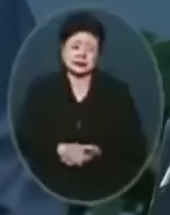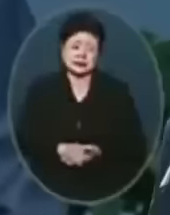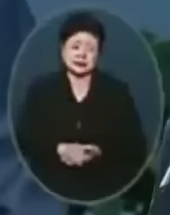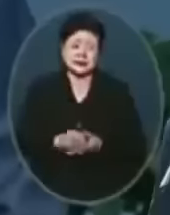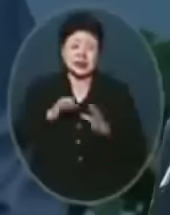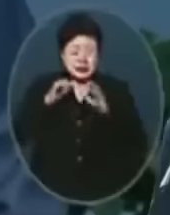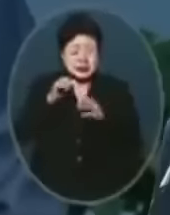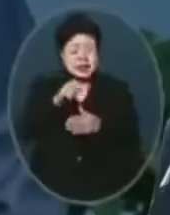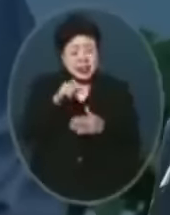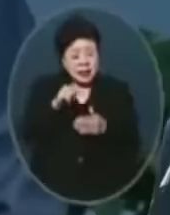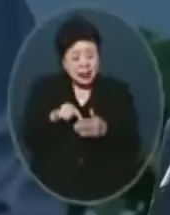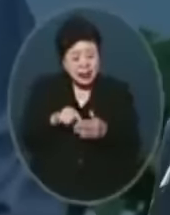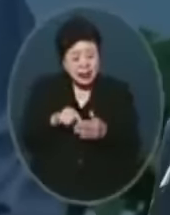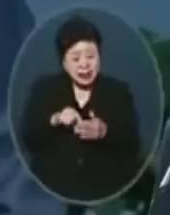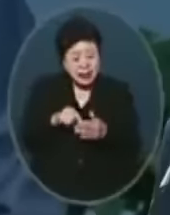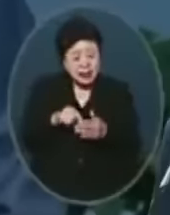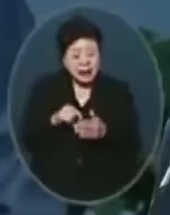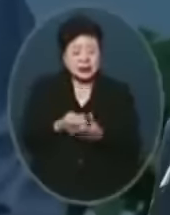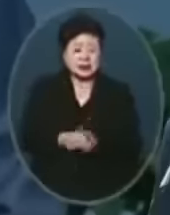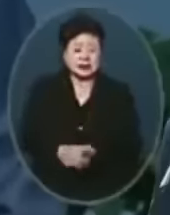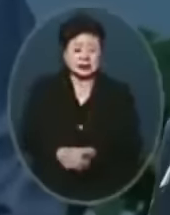이 세상에